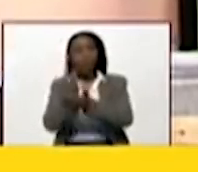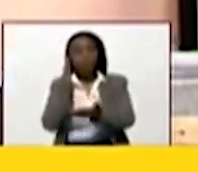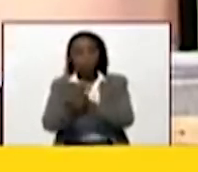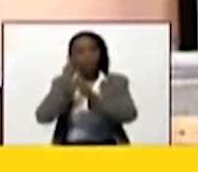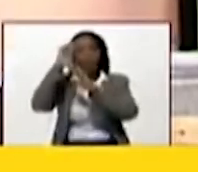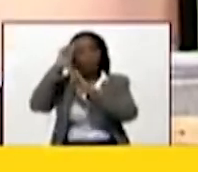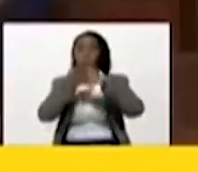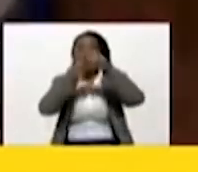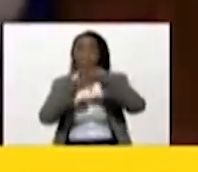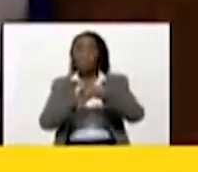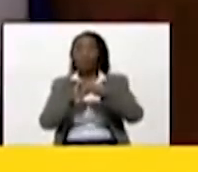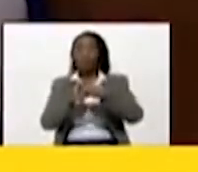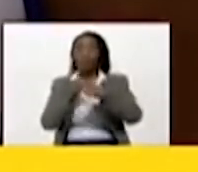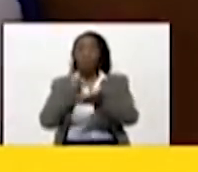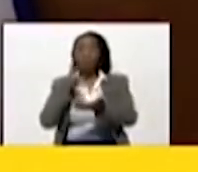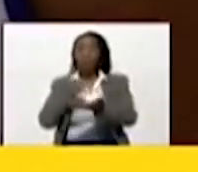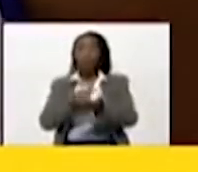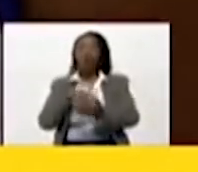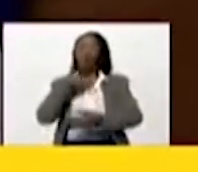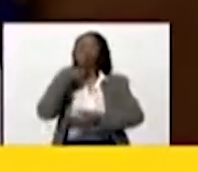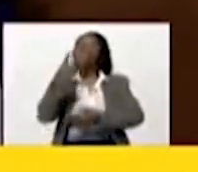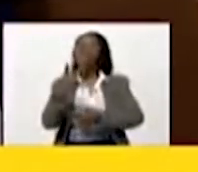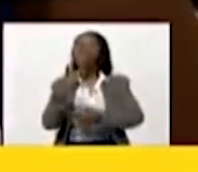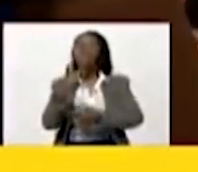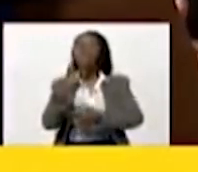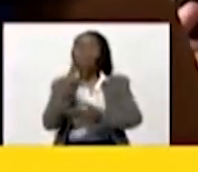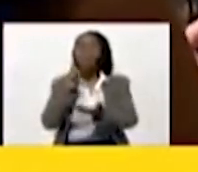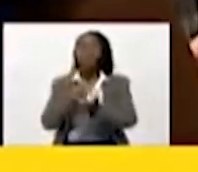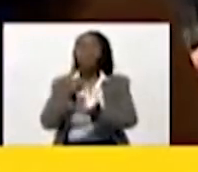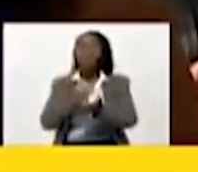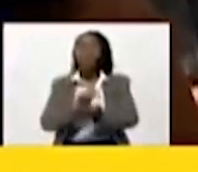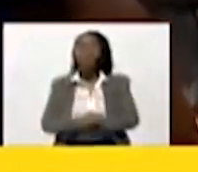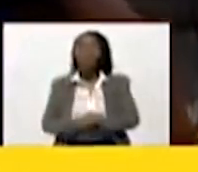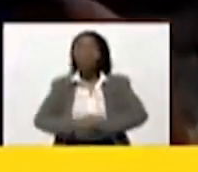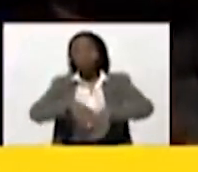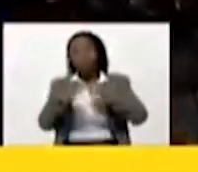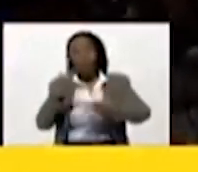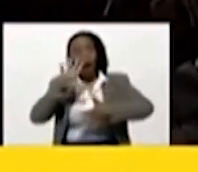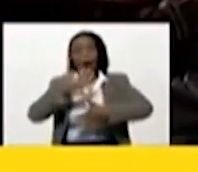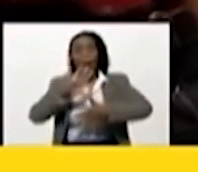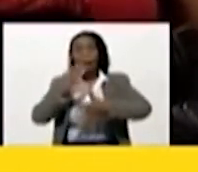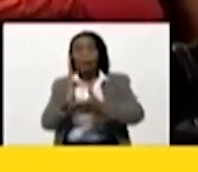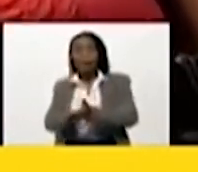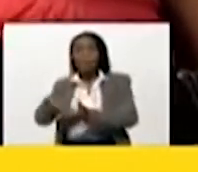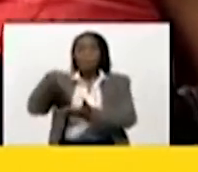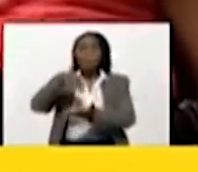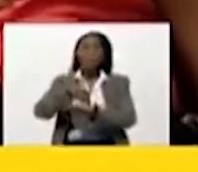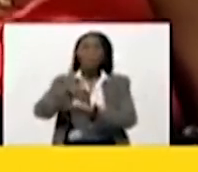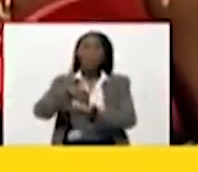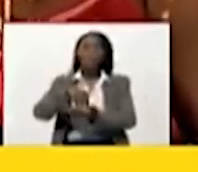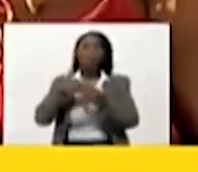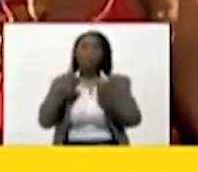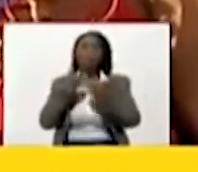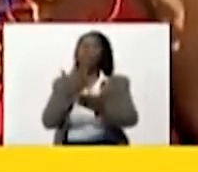պատմության ընթացքում ամենադաժան ցեղասպանությունը։ Վենեսուելան հոկտեմբերի 12-ը նշում է որպես Նիկների դիմադրության օր։